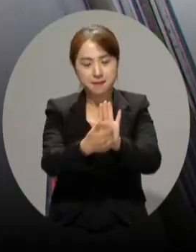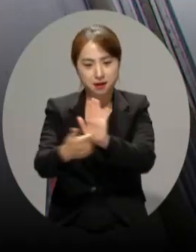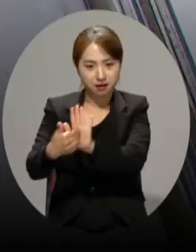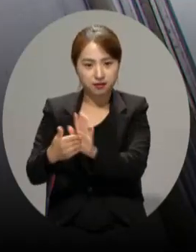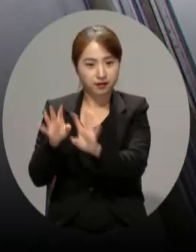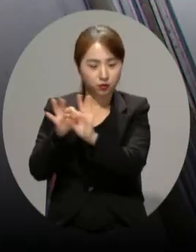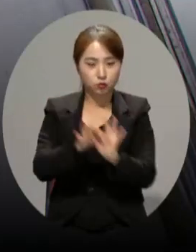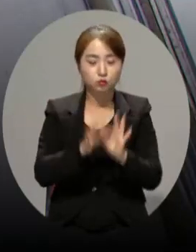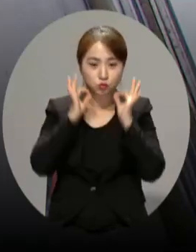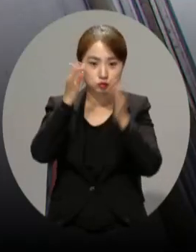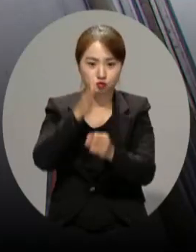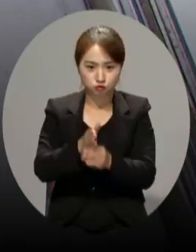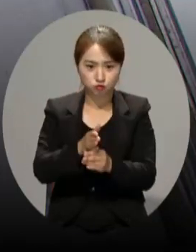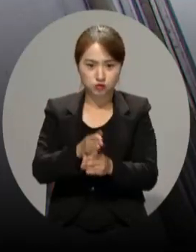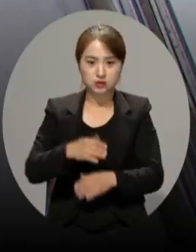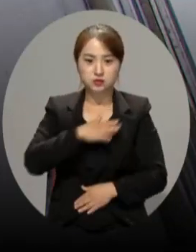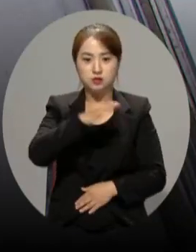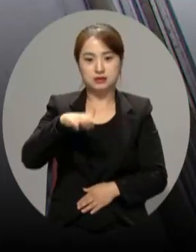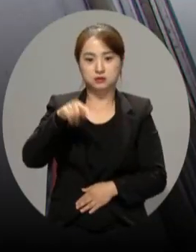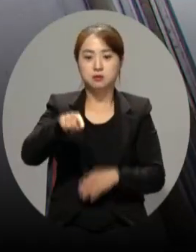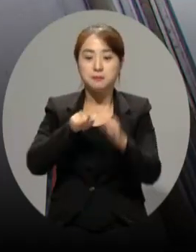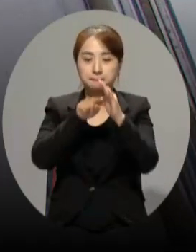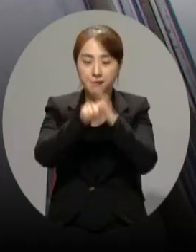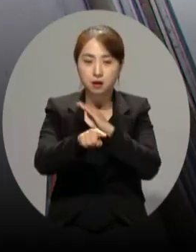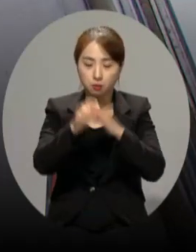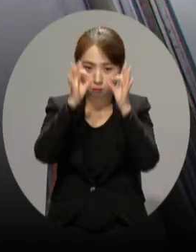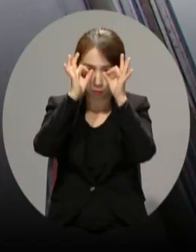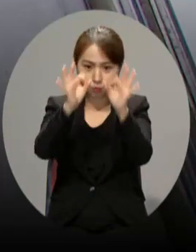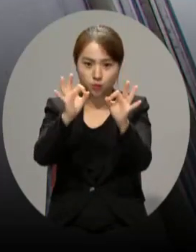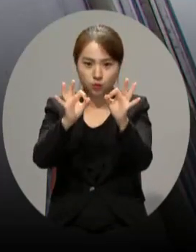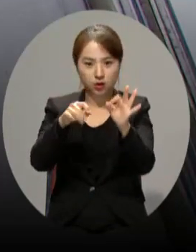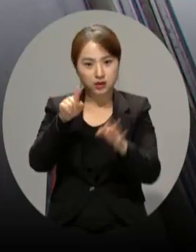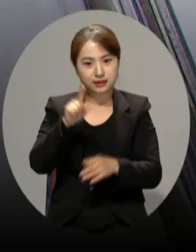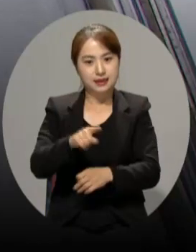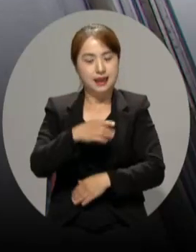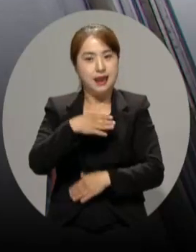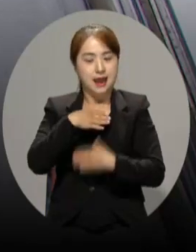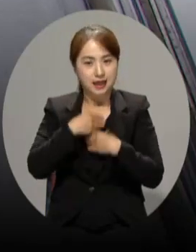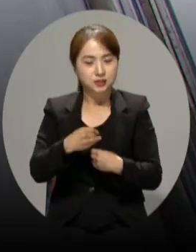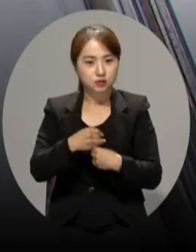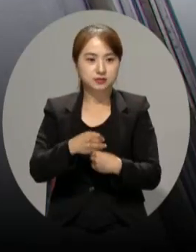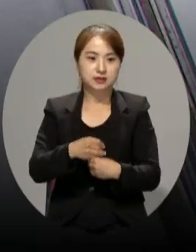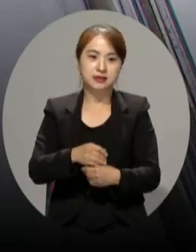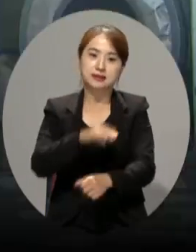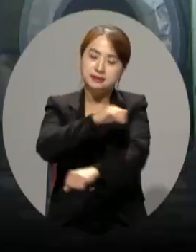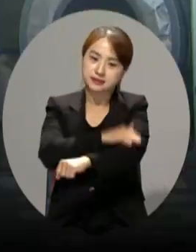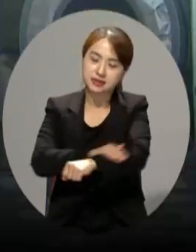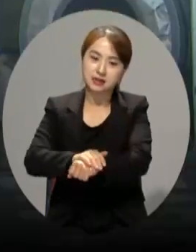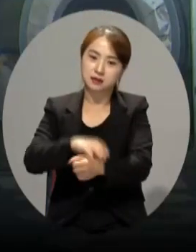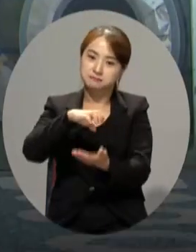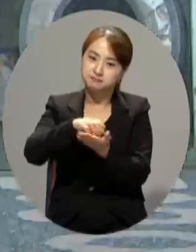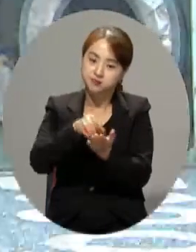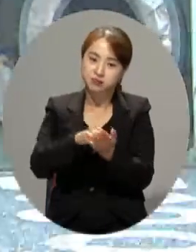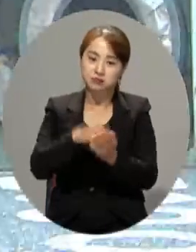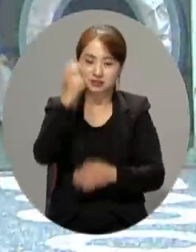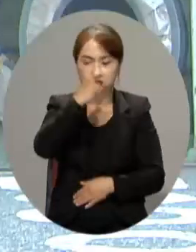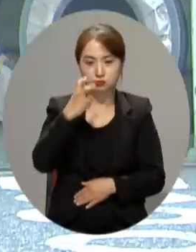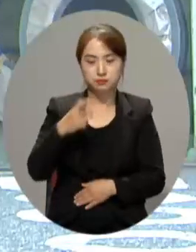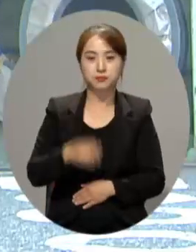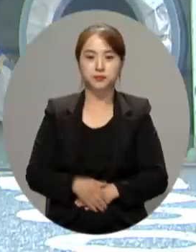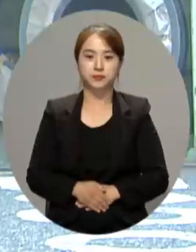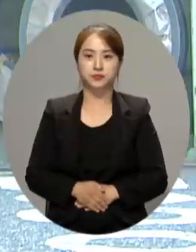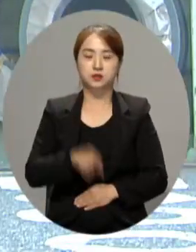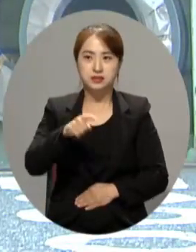더더욱 안 되잖아요. 그리고 저희 현장도 한번 나가보고 안전수칙을 제대로 이행하는가도 한번. 경찰과